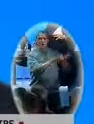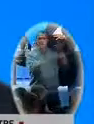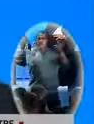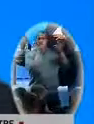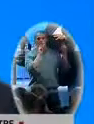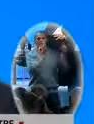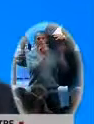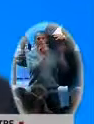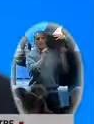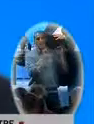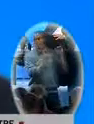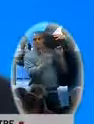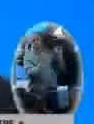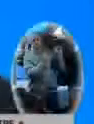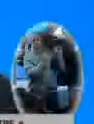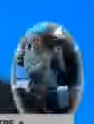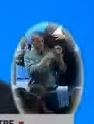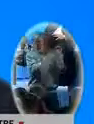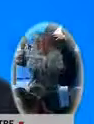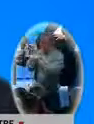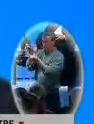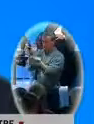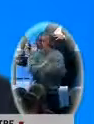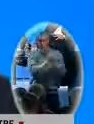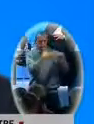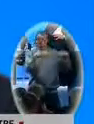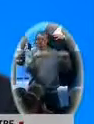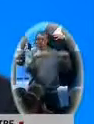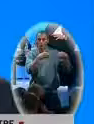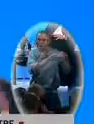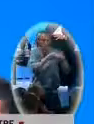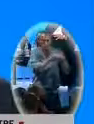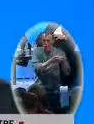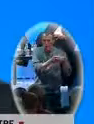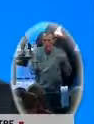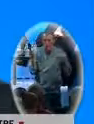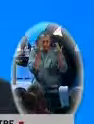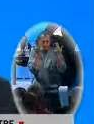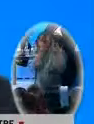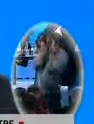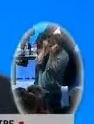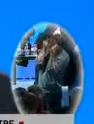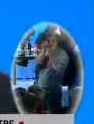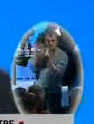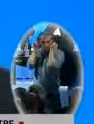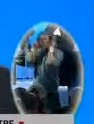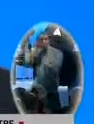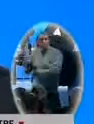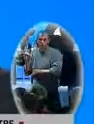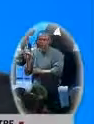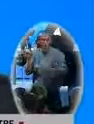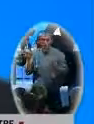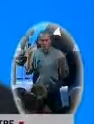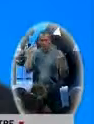nous devons revendiquer non seulement un accroissement des pouvoirs du Parlement, mais je l'ai dit aussi une meilleure représentativité de l'Assemblée